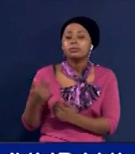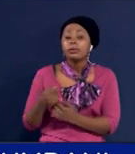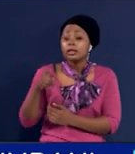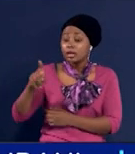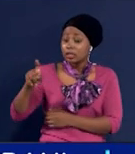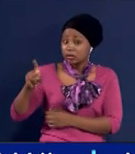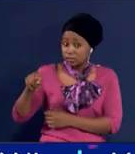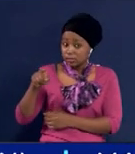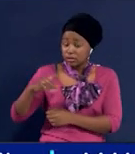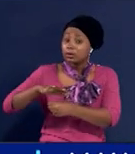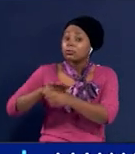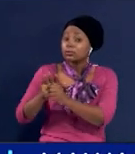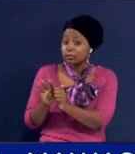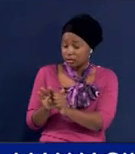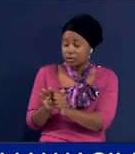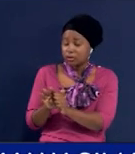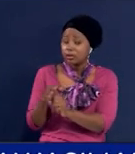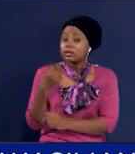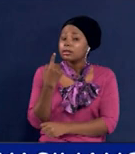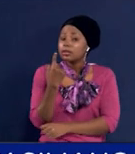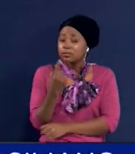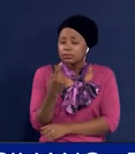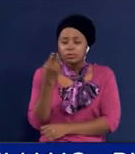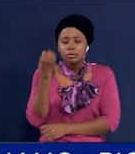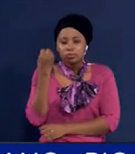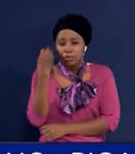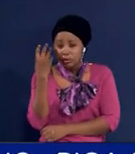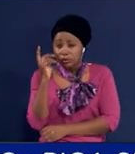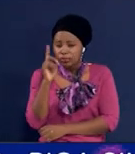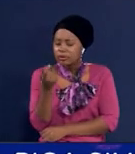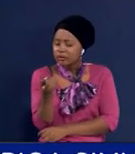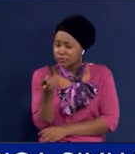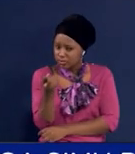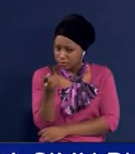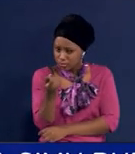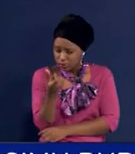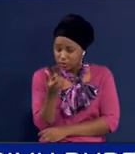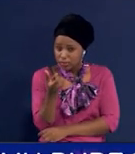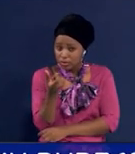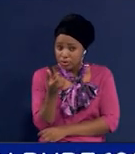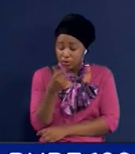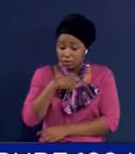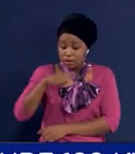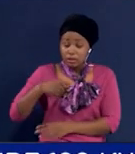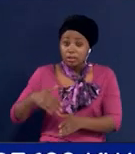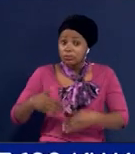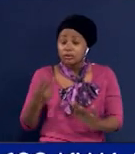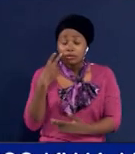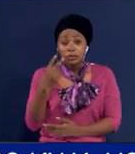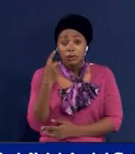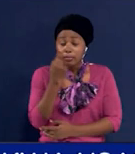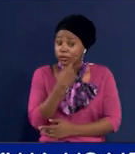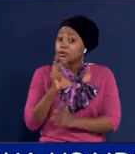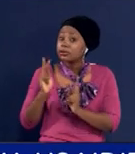Kirusi cha corona ni miongoni mwa vimelea vya maradhi ambavyo ni vidogo sana. Hatuwezi kukiona kwa macho ya